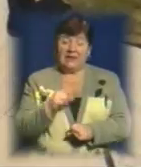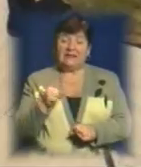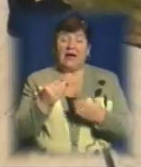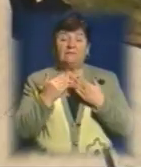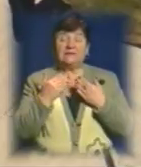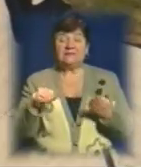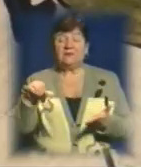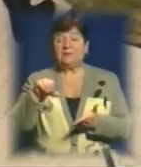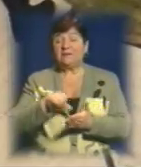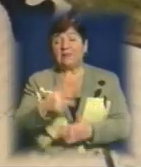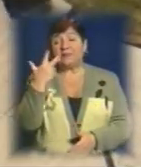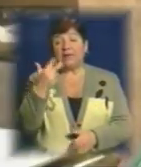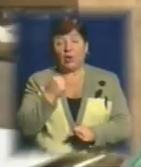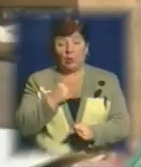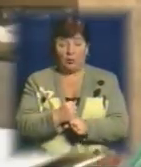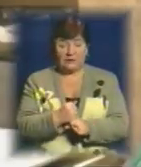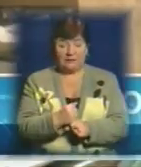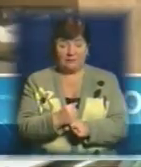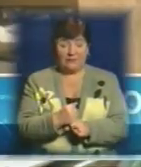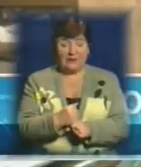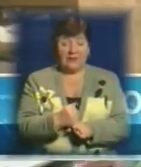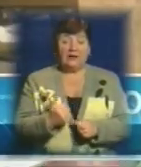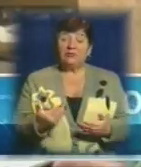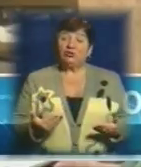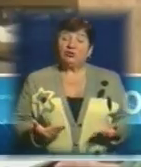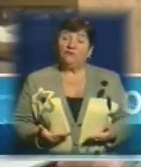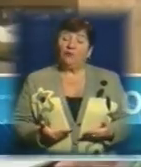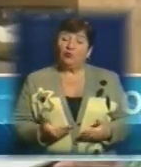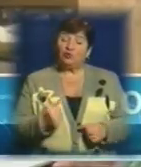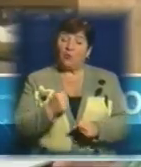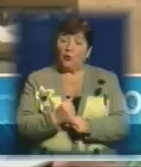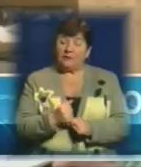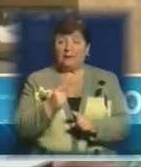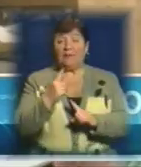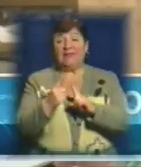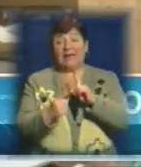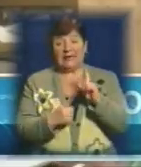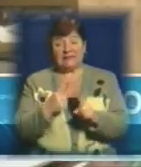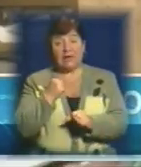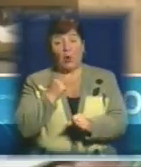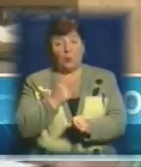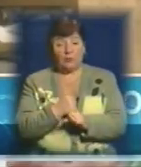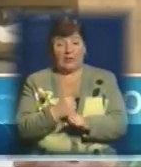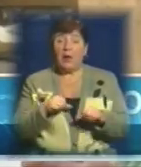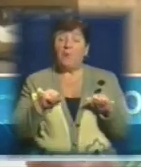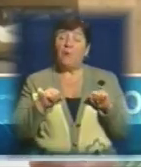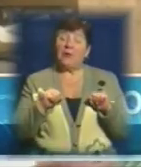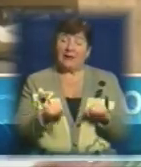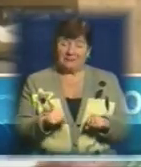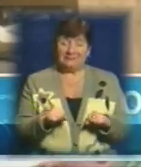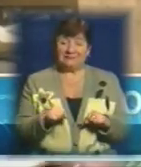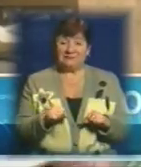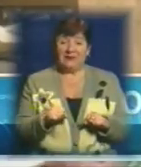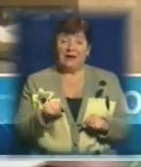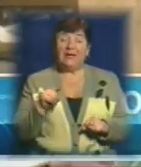виставці представив 3 свої роботи. Жию з роботами. Я міняюся і видатися, що робота вже могла б це теж змінити.